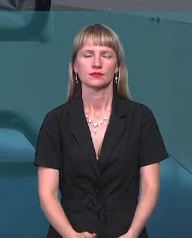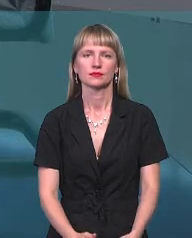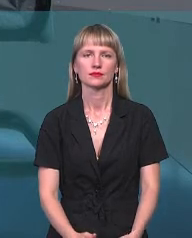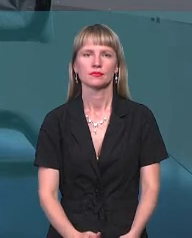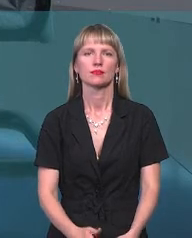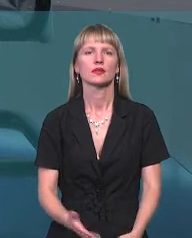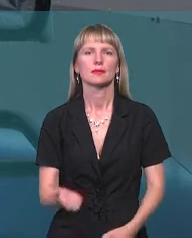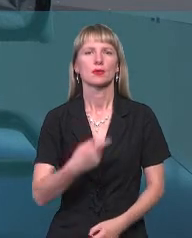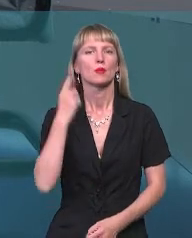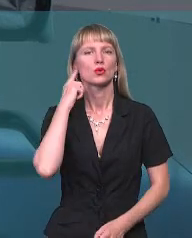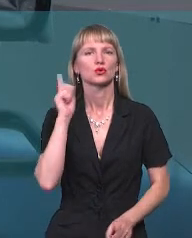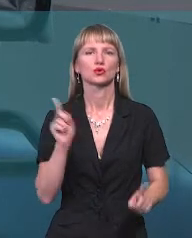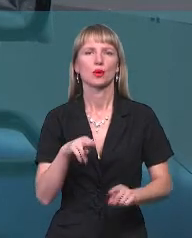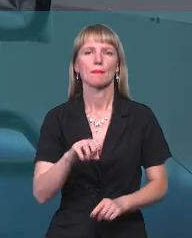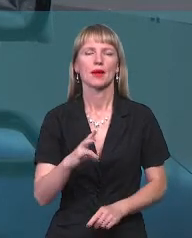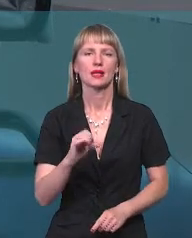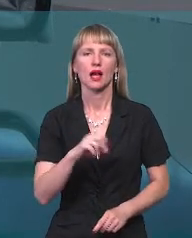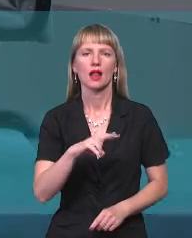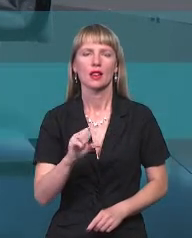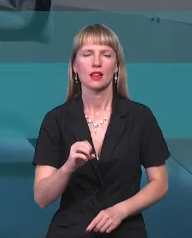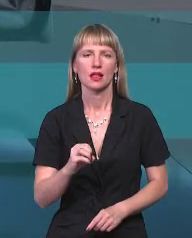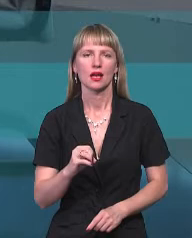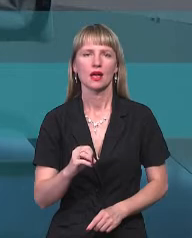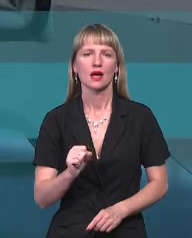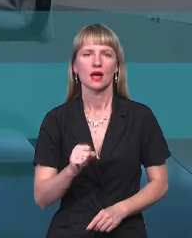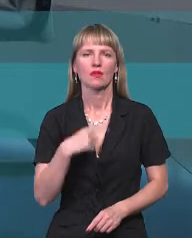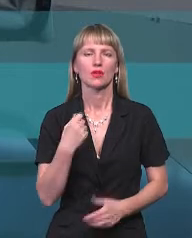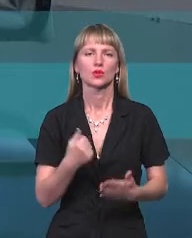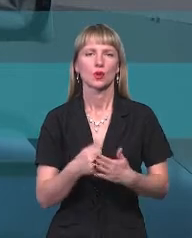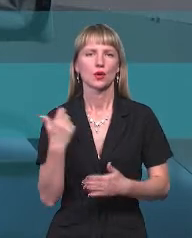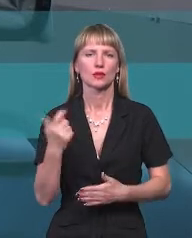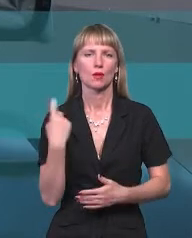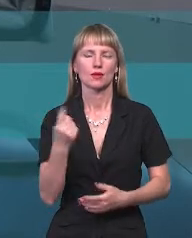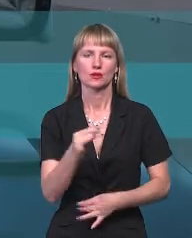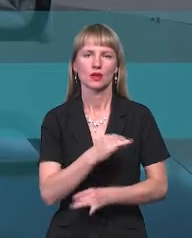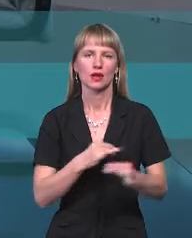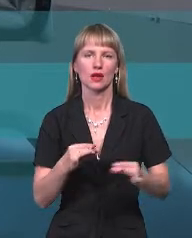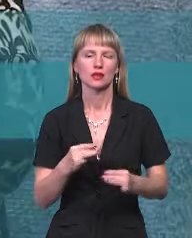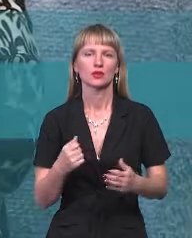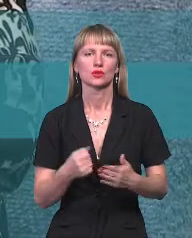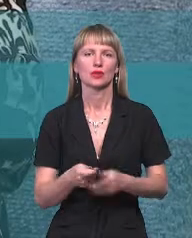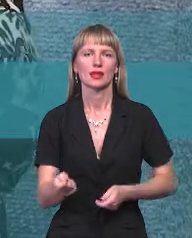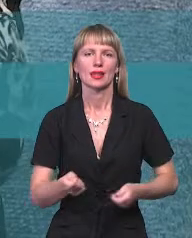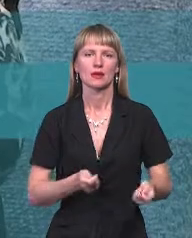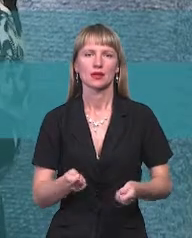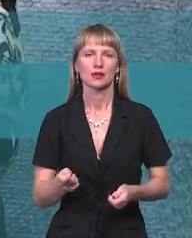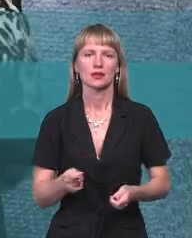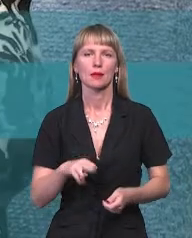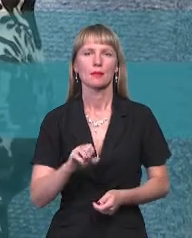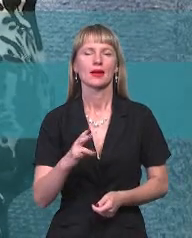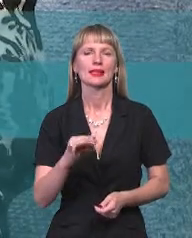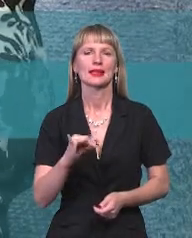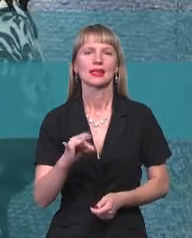Ну, ми почули, що пані Алла апелює до власника обласної ради, апелює до департамента. Пані